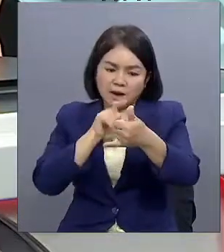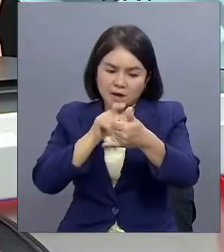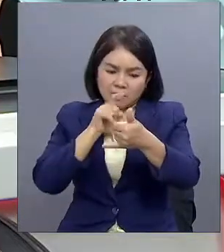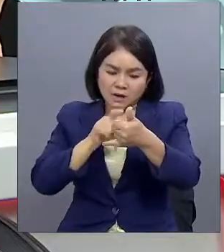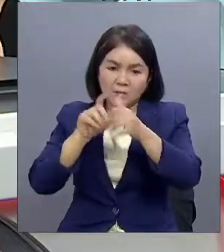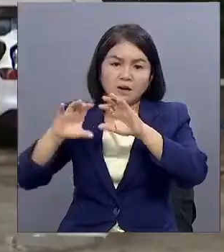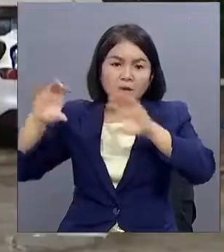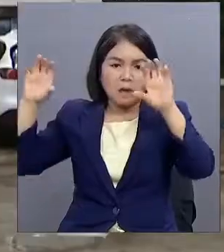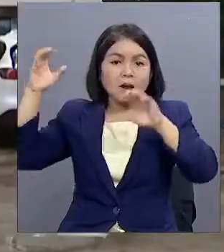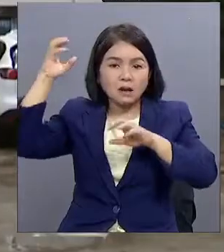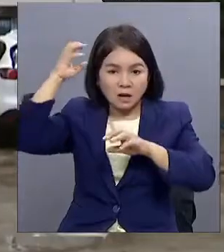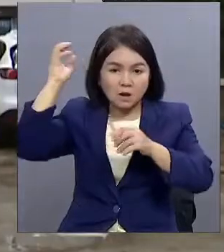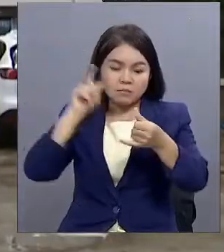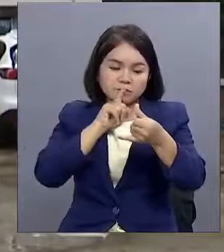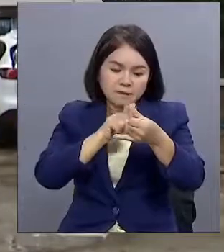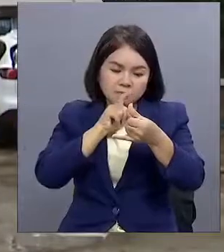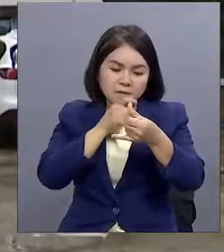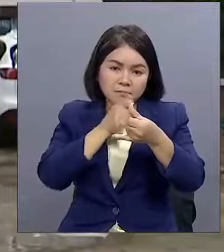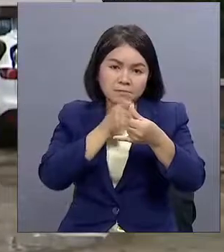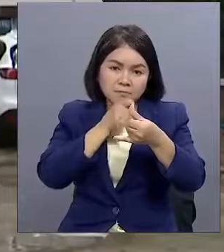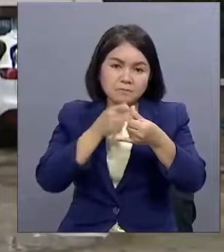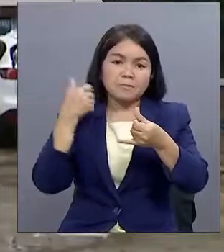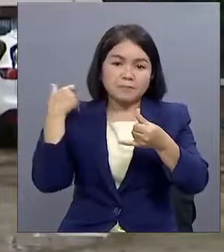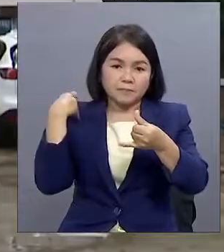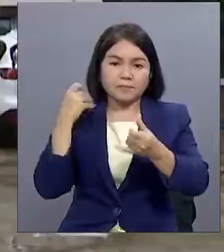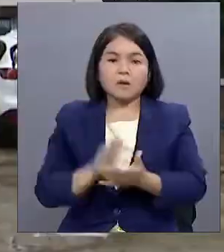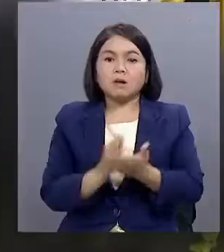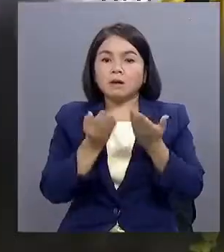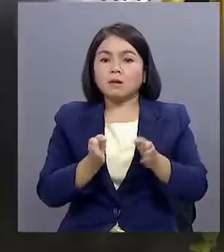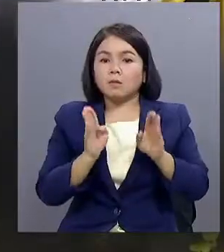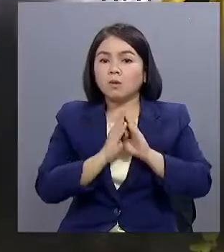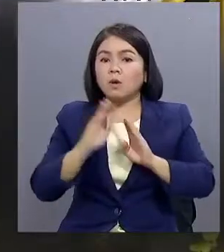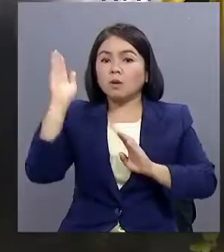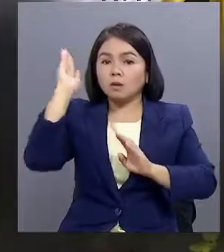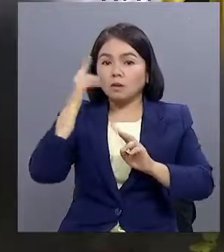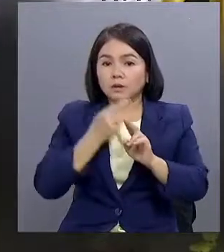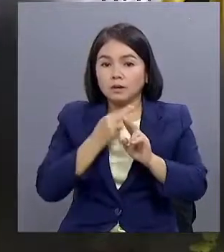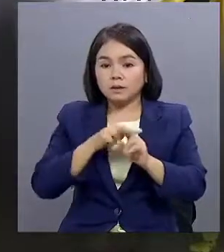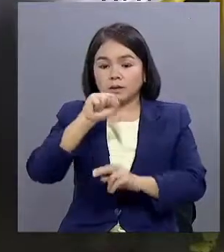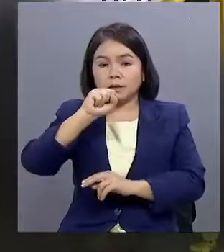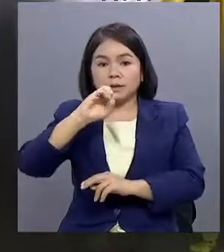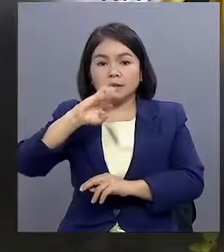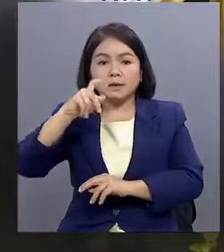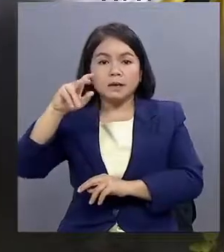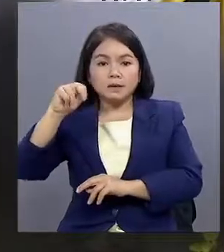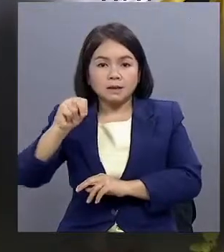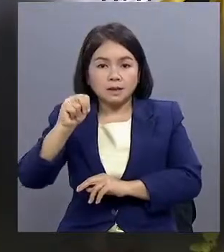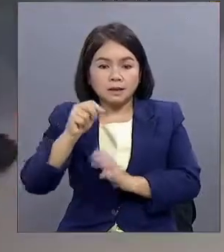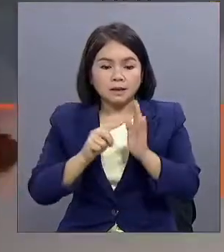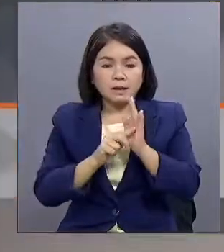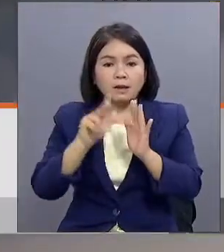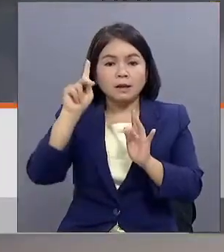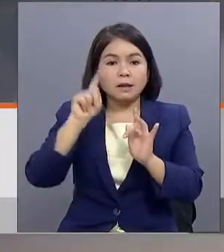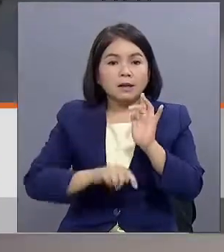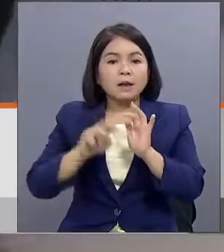าวค่ะครอบครัวของนายสิงแก้ววงใหญ่นักธุรกิจชาวไทยเดินทางไปที่ด่านตม.เชียงแสนเพื่อข